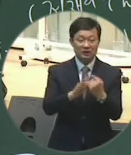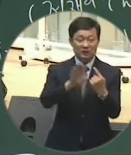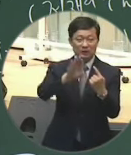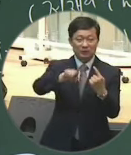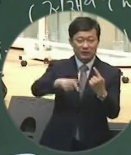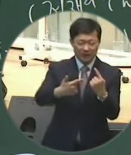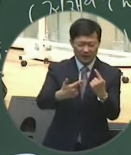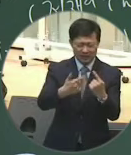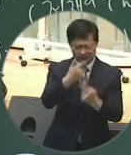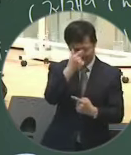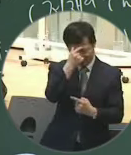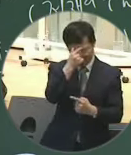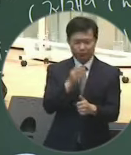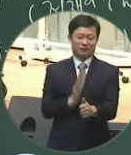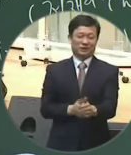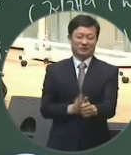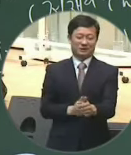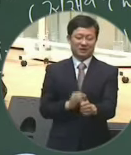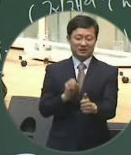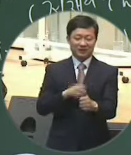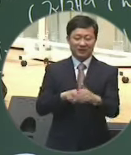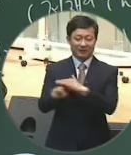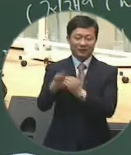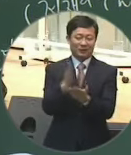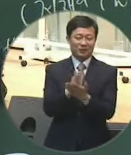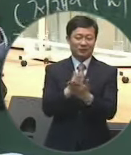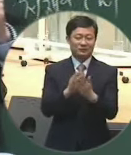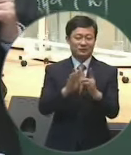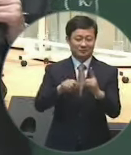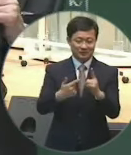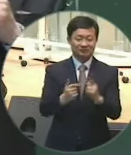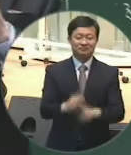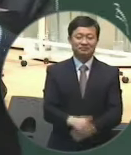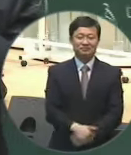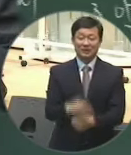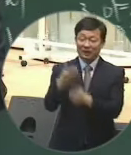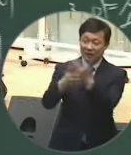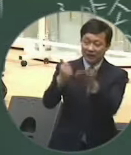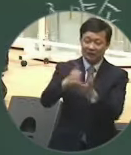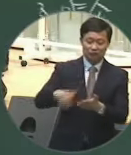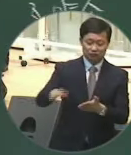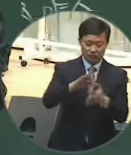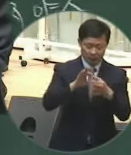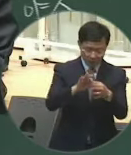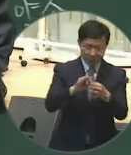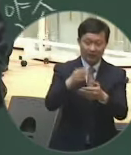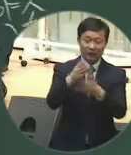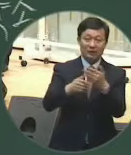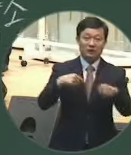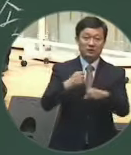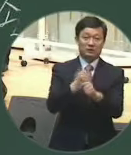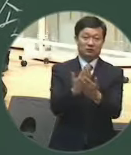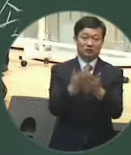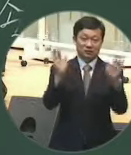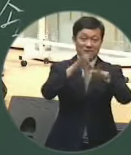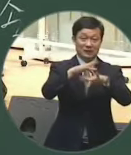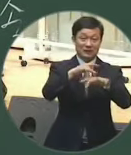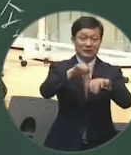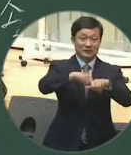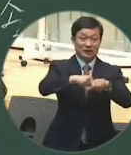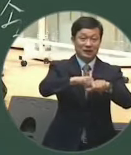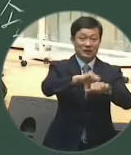1분이라도 기도하세요. After this message is over, can you pray even for a minute? 하나님, 우리를 통해서 가는 곳에 흑암